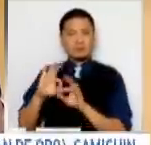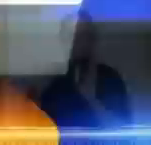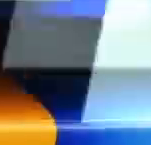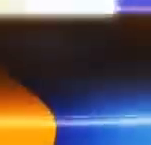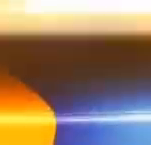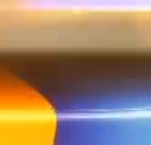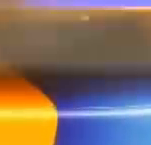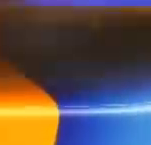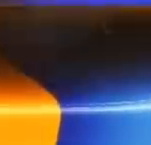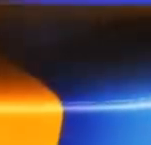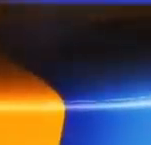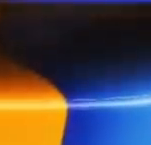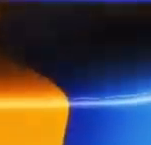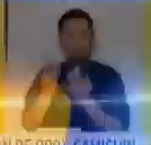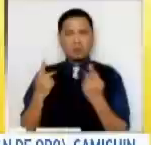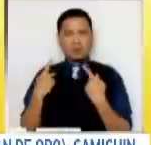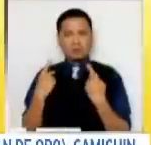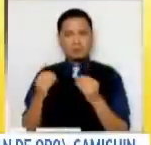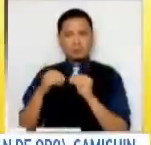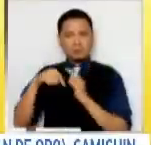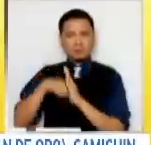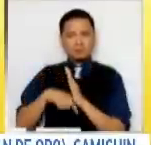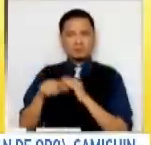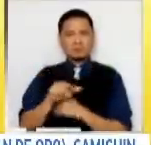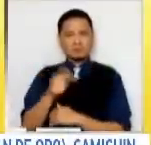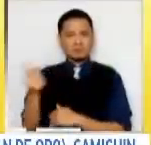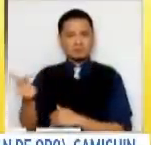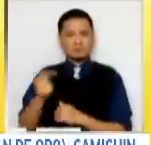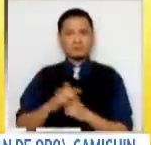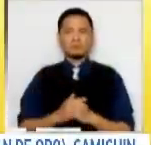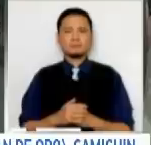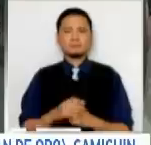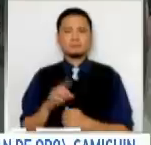unang balita si Darlene Kai. Darlene.